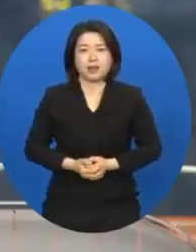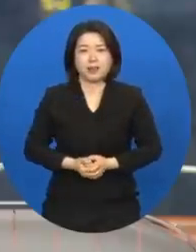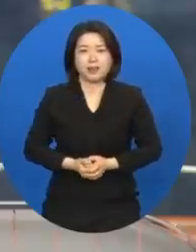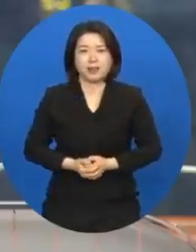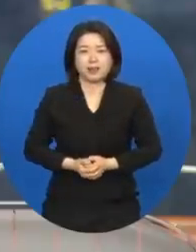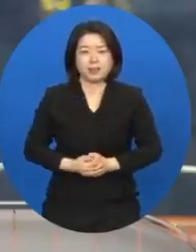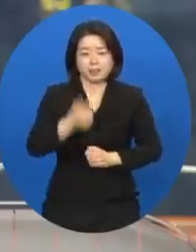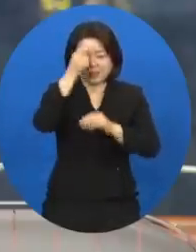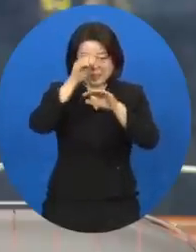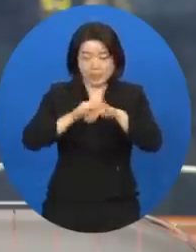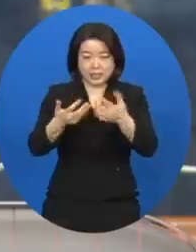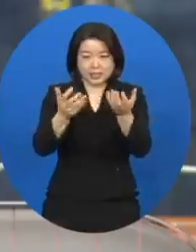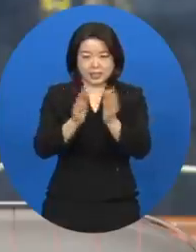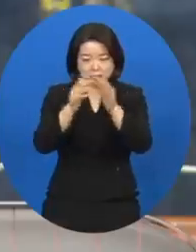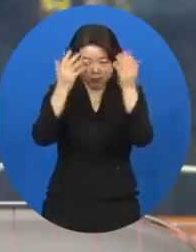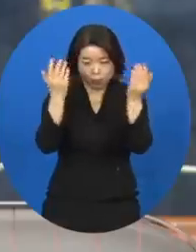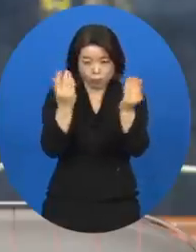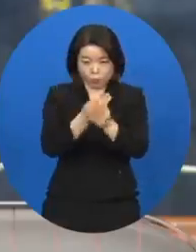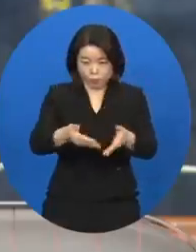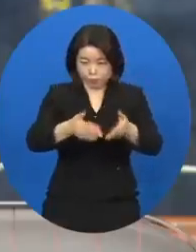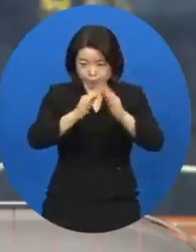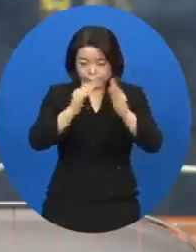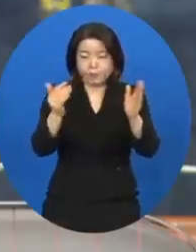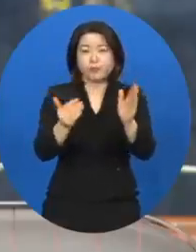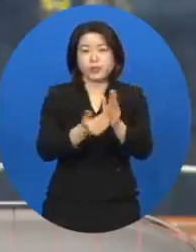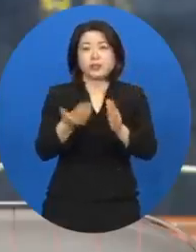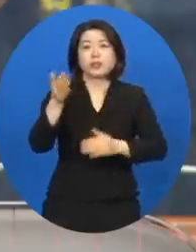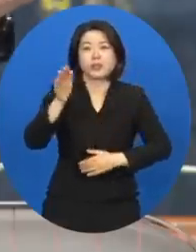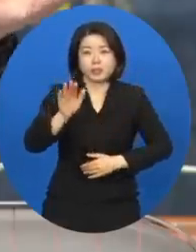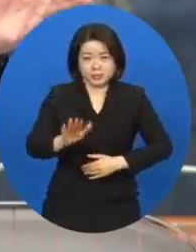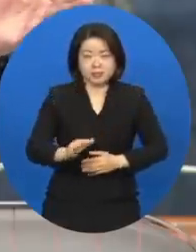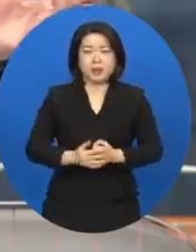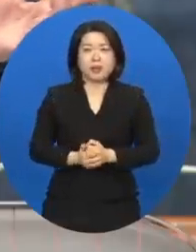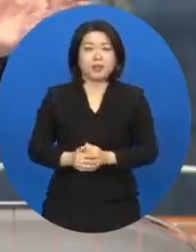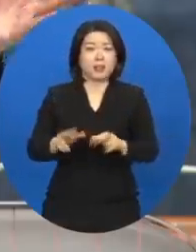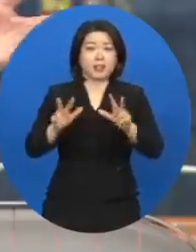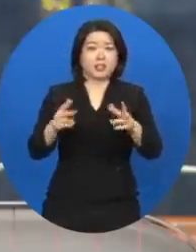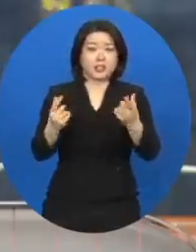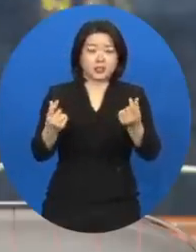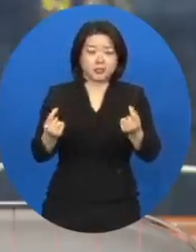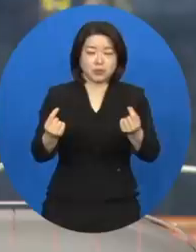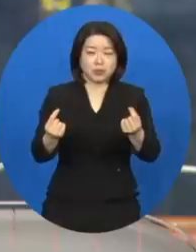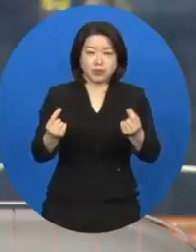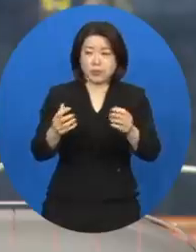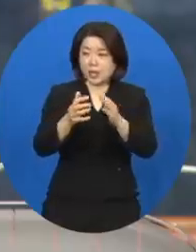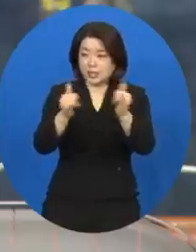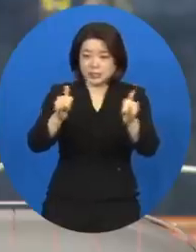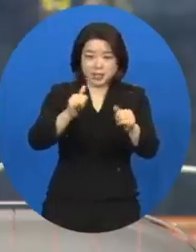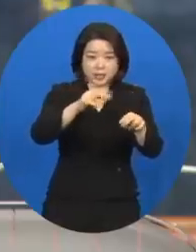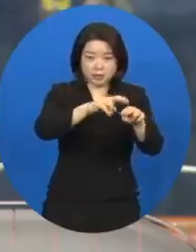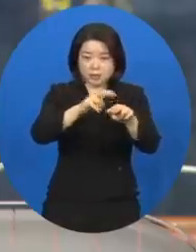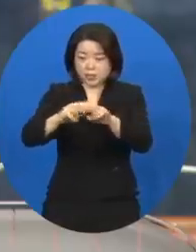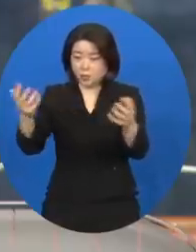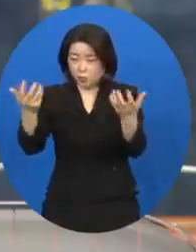예배당은 완공이 됐지만 지금처럼 교인들이 예배당이 꽉 차지 않았습니다.